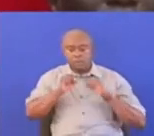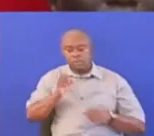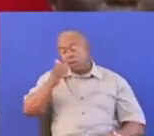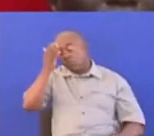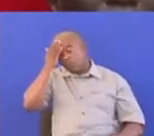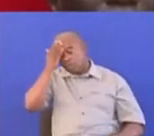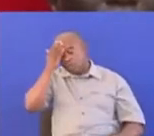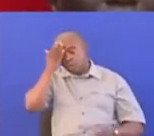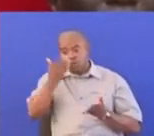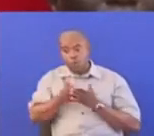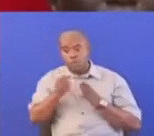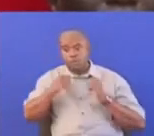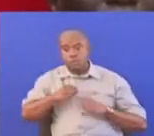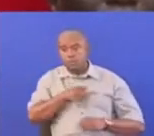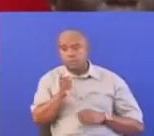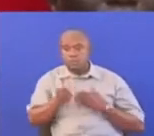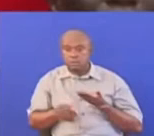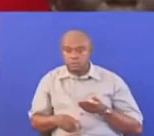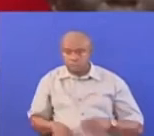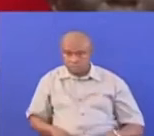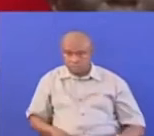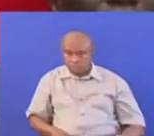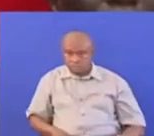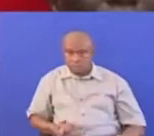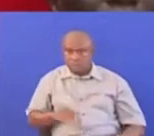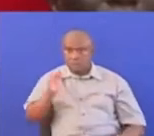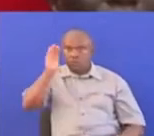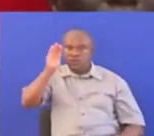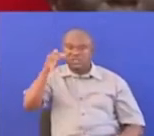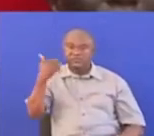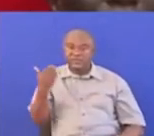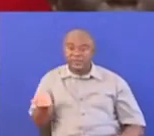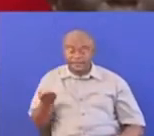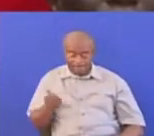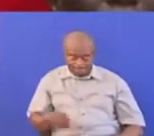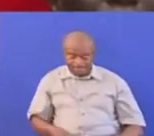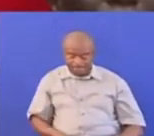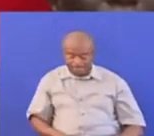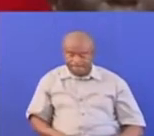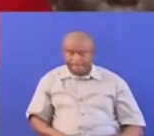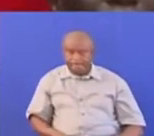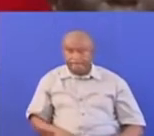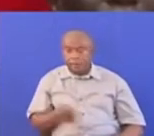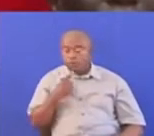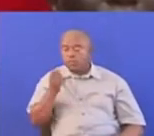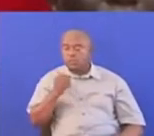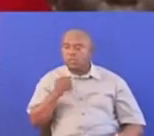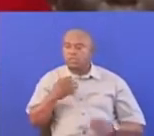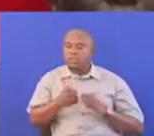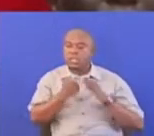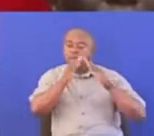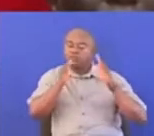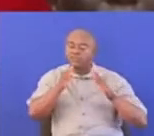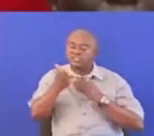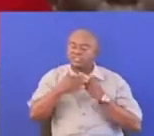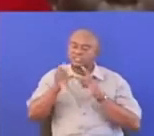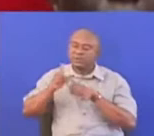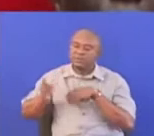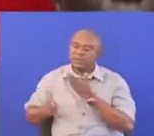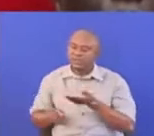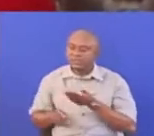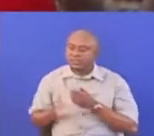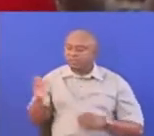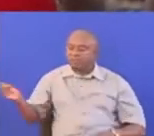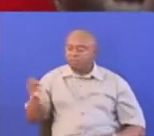kwa nini watalii hawaendi. Kama watalii wanasafiri kwenda kuangalia magofu Vietnam na wapi,